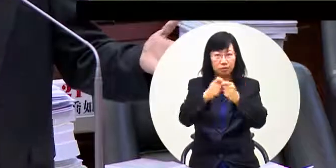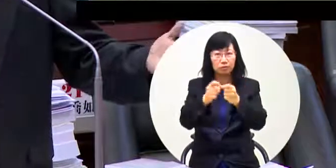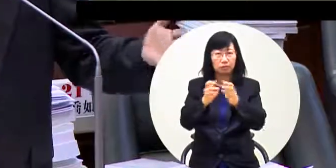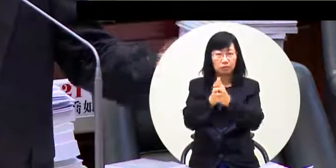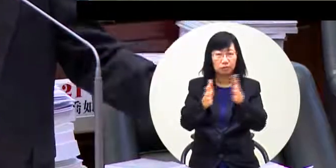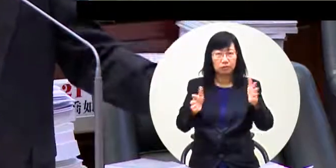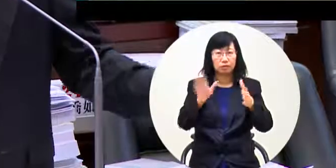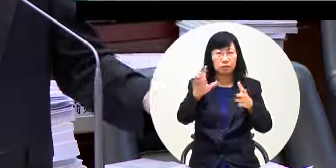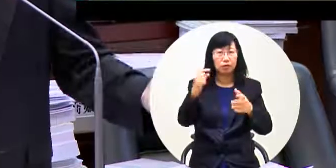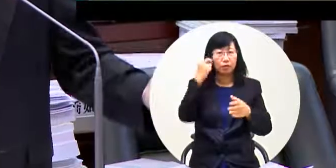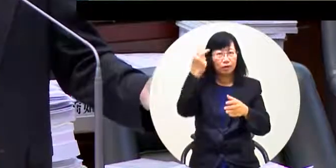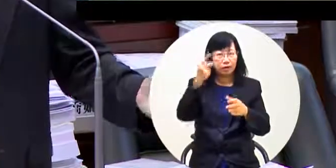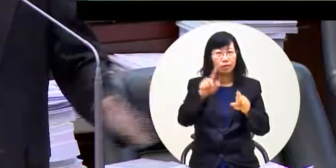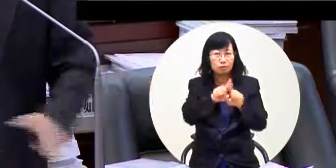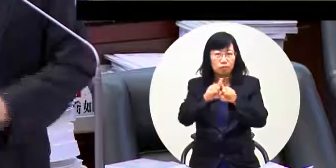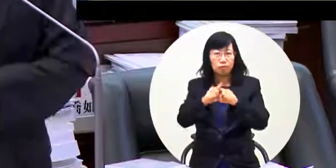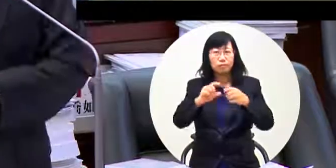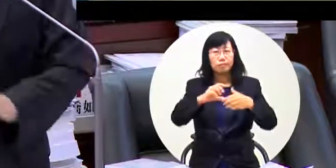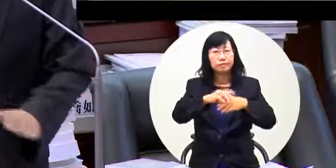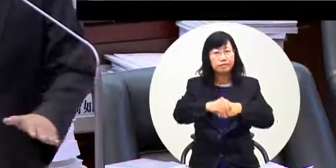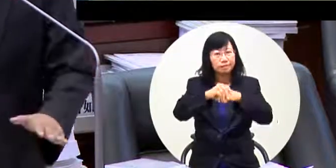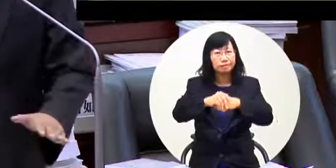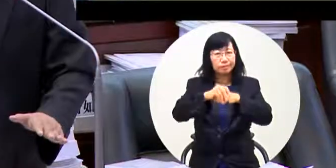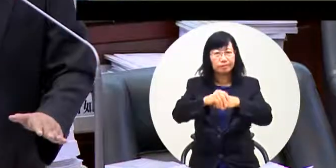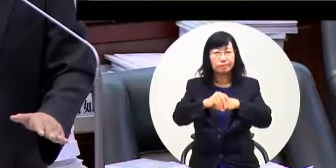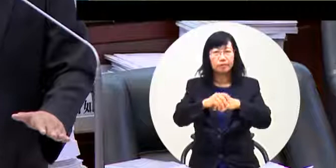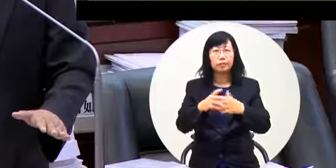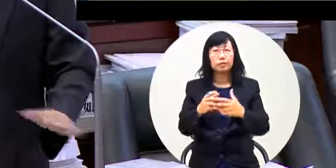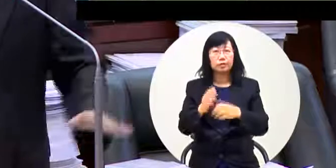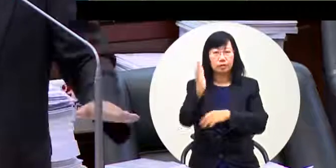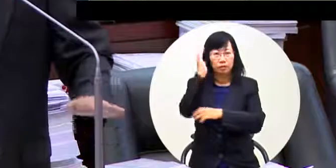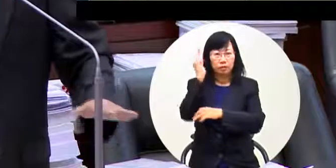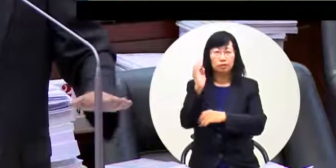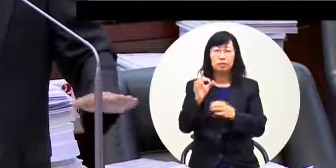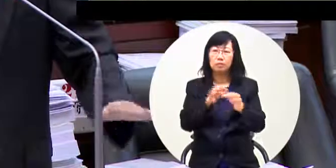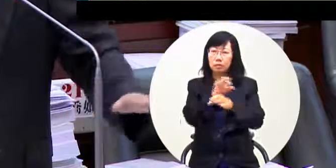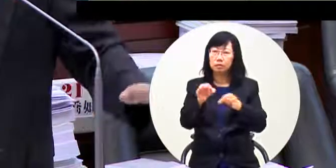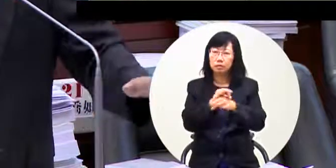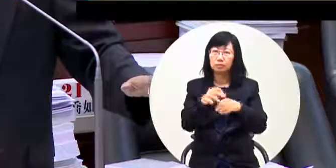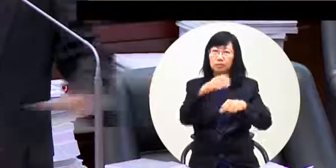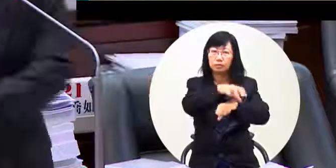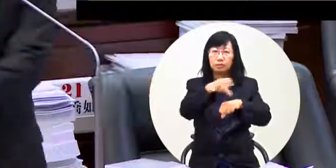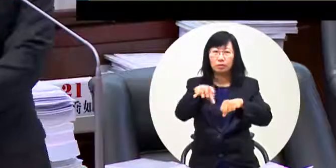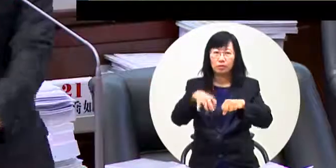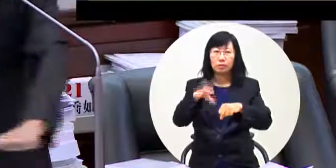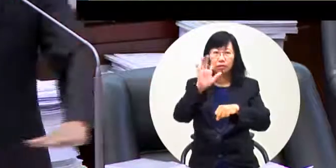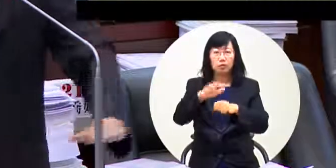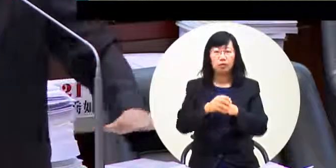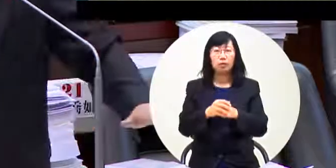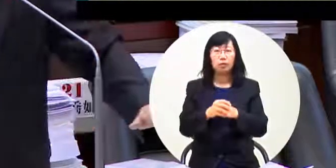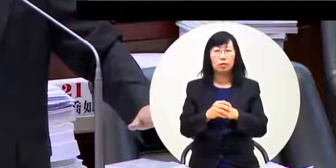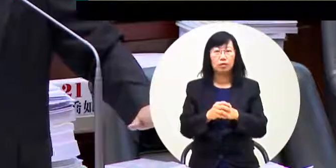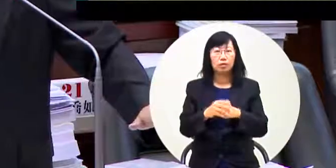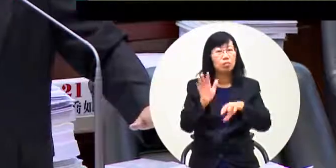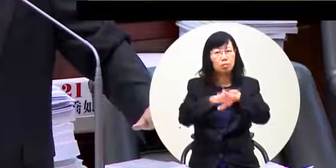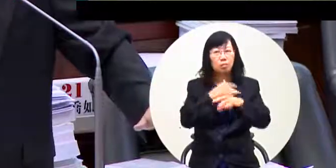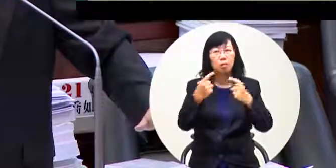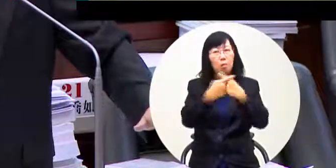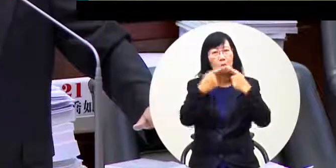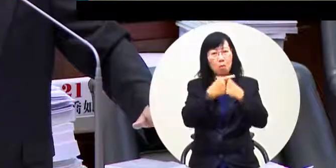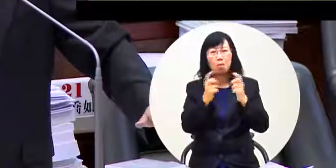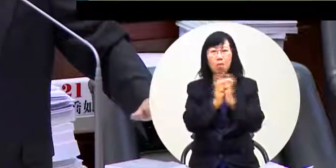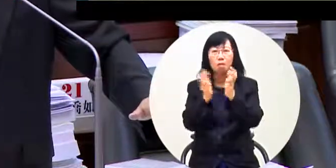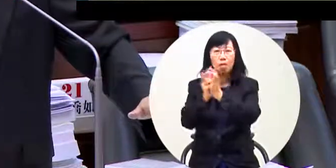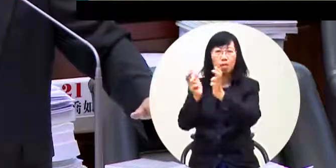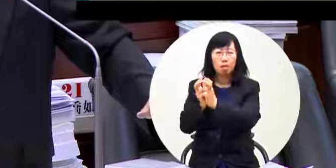的和谐的政经环境，大概袂干嘛吵吵闹闹，打破一些政党的一个界